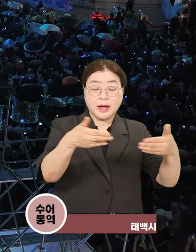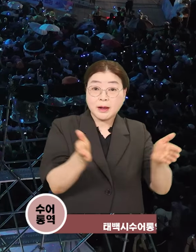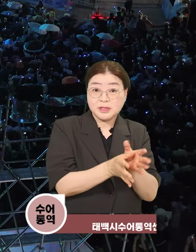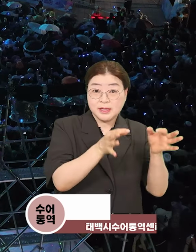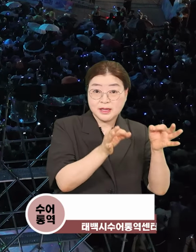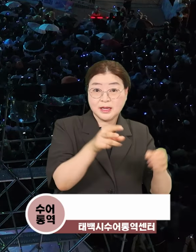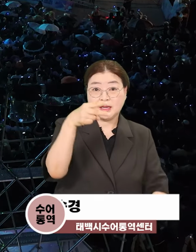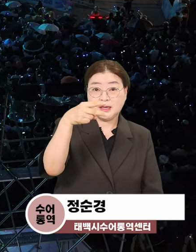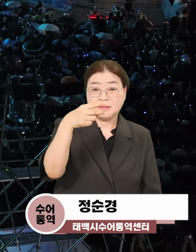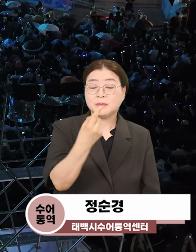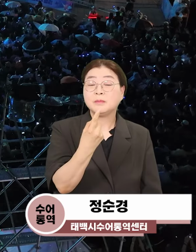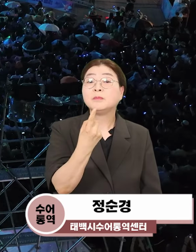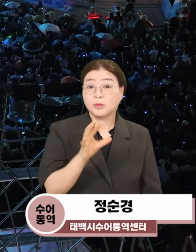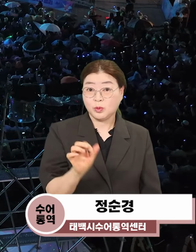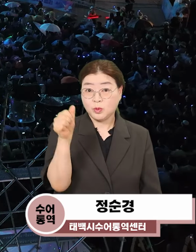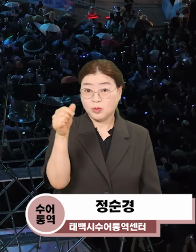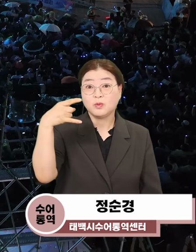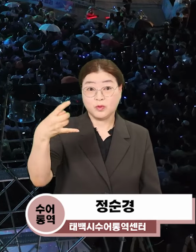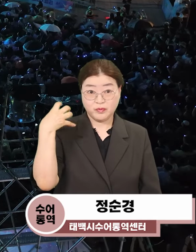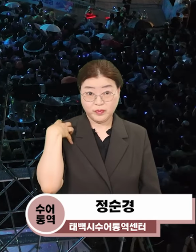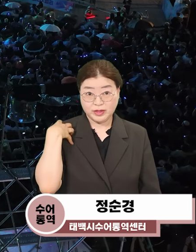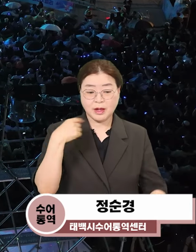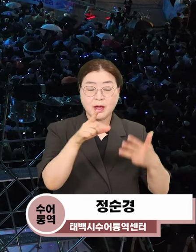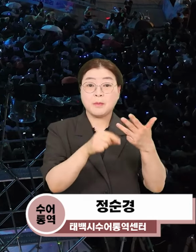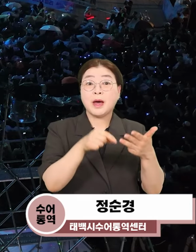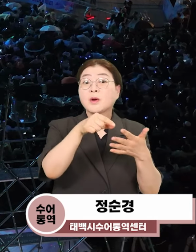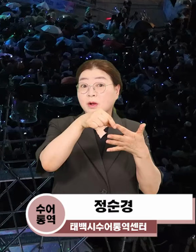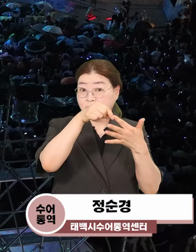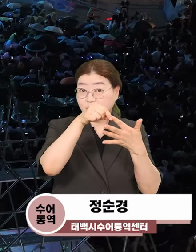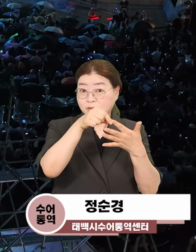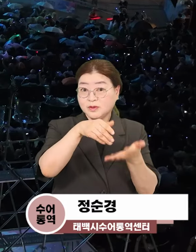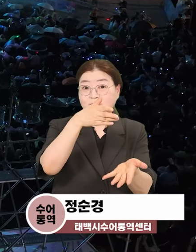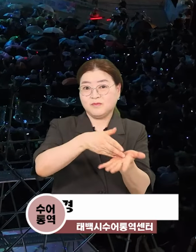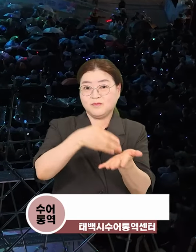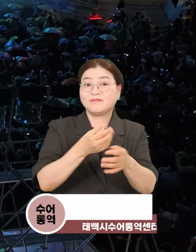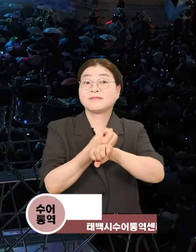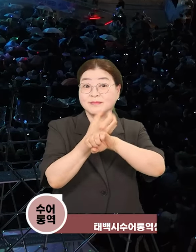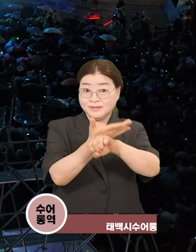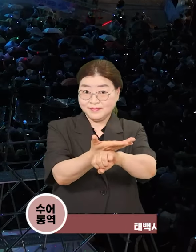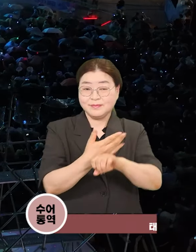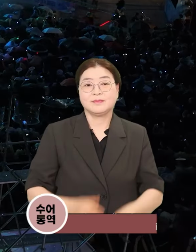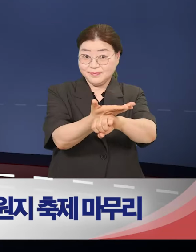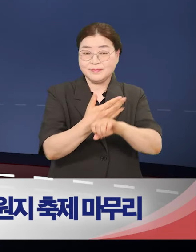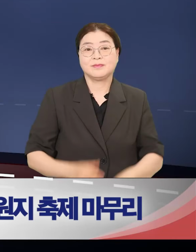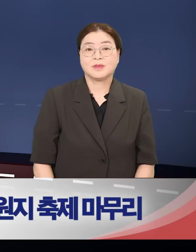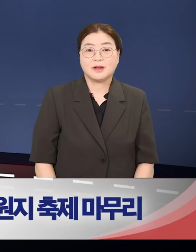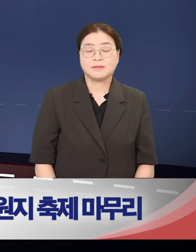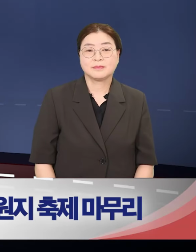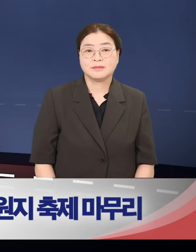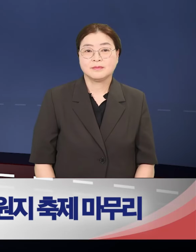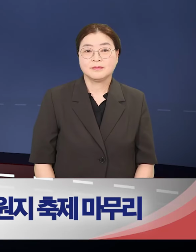안녕하십니까. 태백시청 기획감사실 김동희 주무관입니다. 8월 첫째 주 주간 뉴스를 전해드리겠습니다.